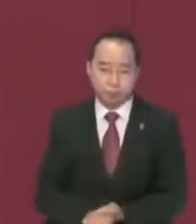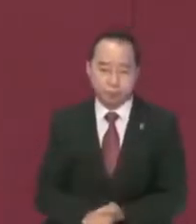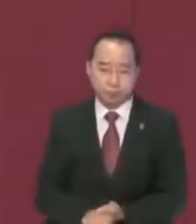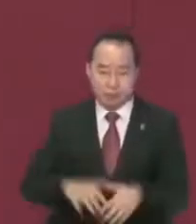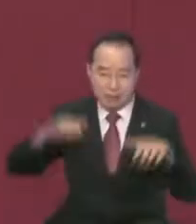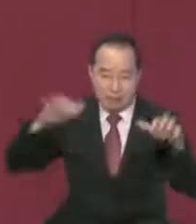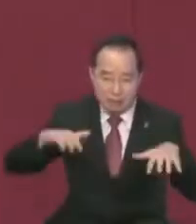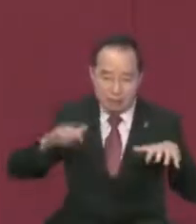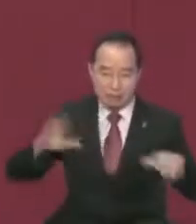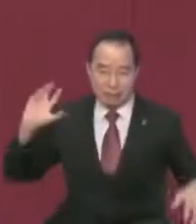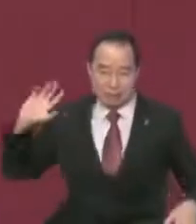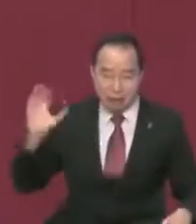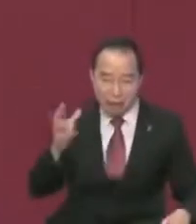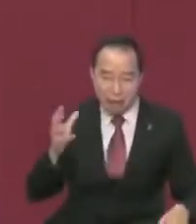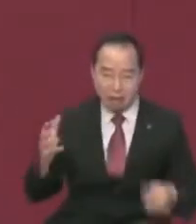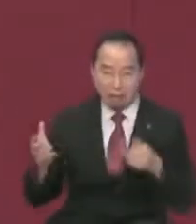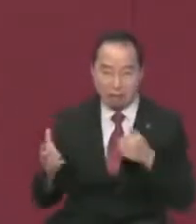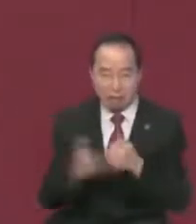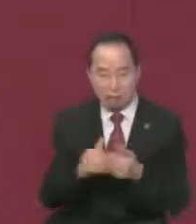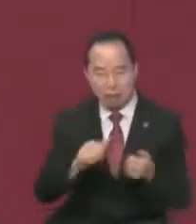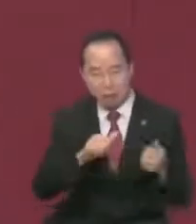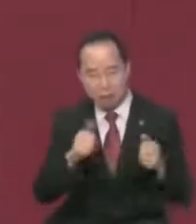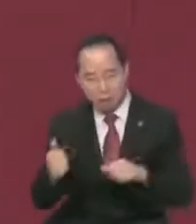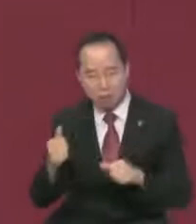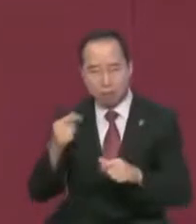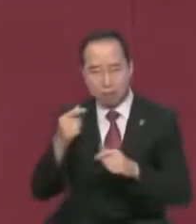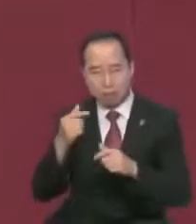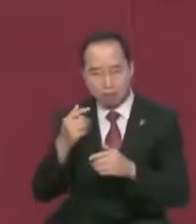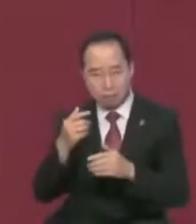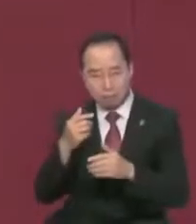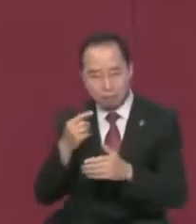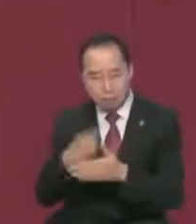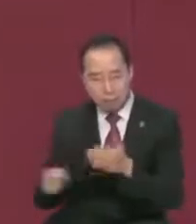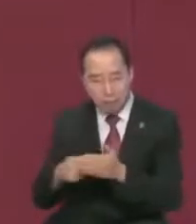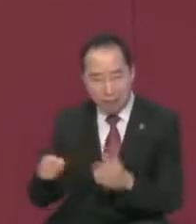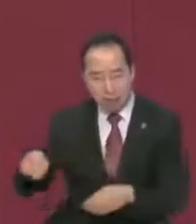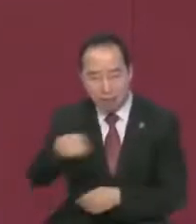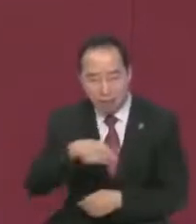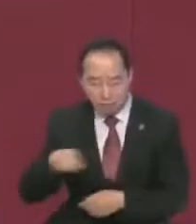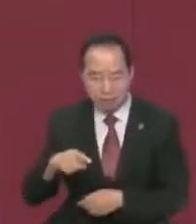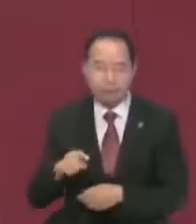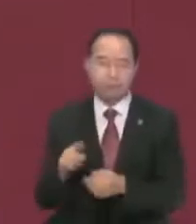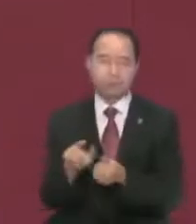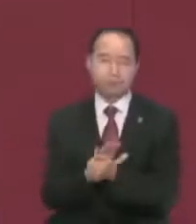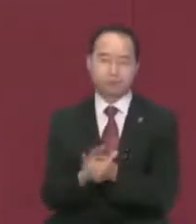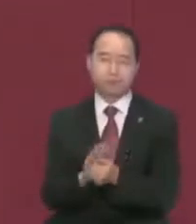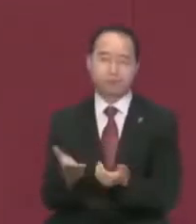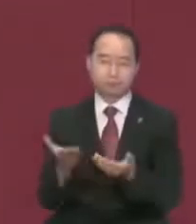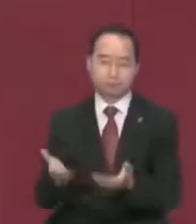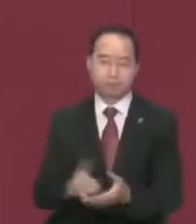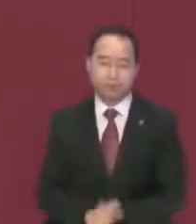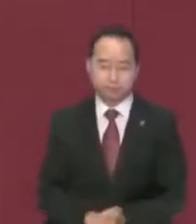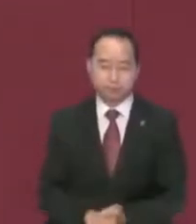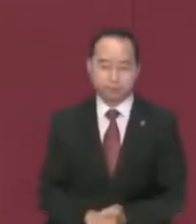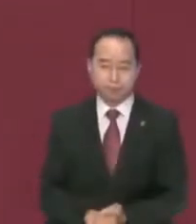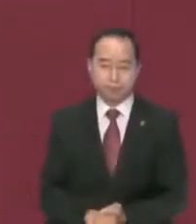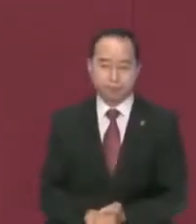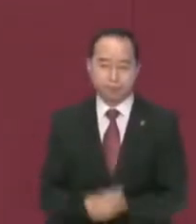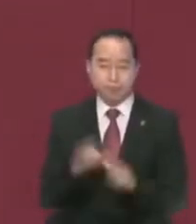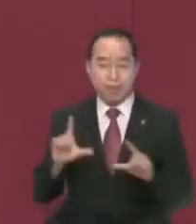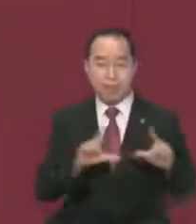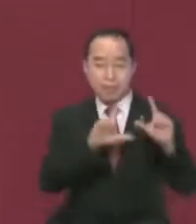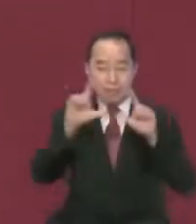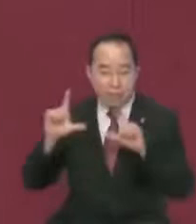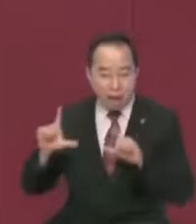목숨을 잃으신 모든 분의 명복을 빕니다. 유가족들께 위로를 드립니다. 삶의 터전을